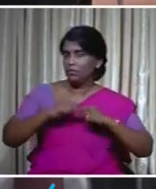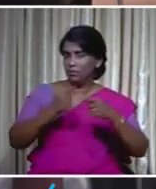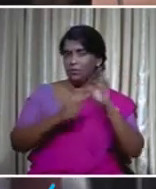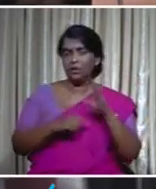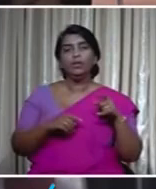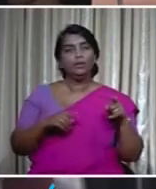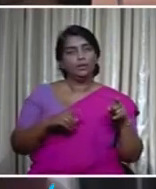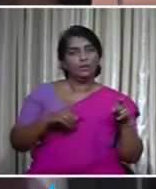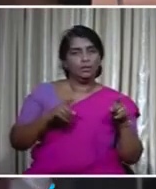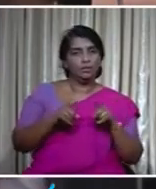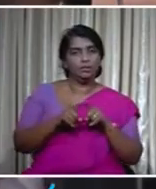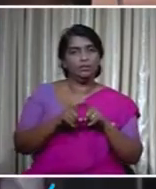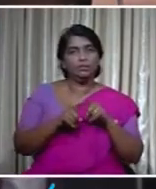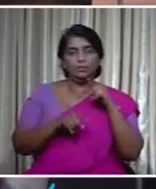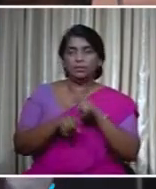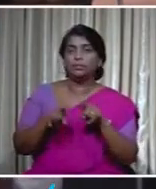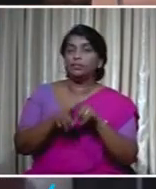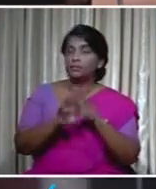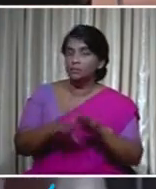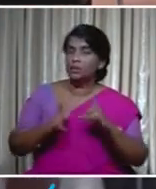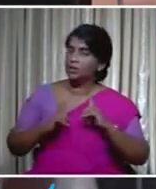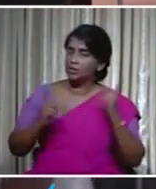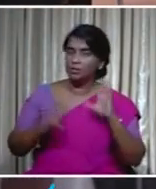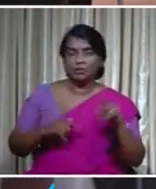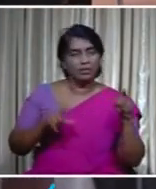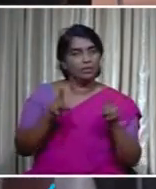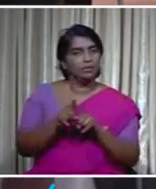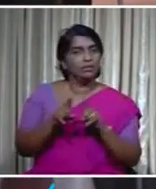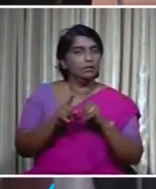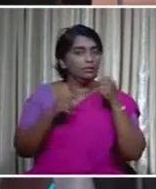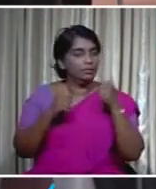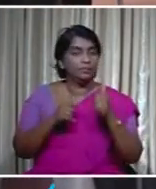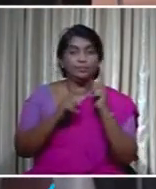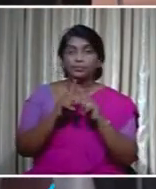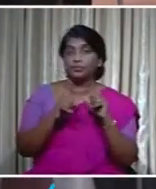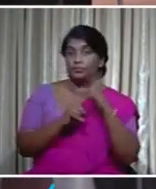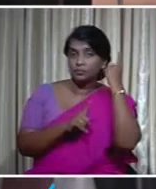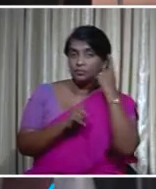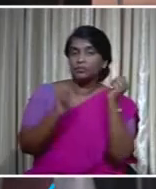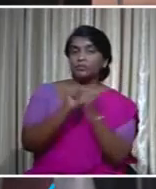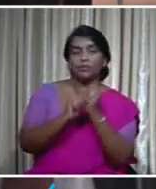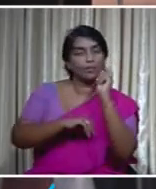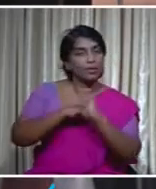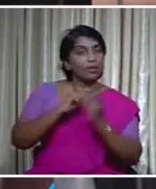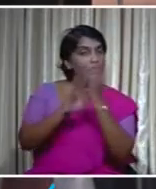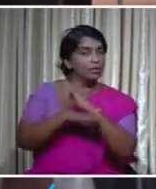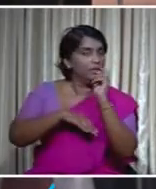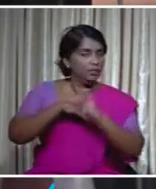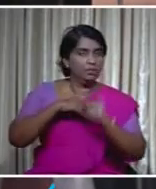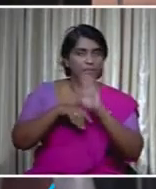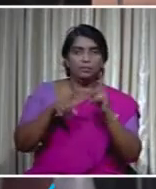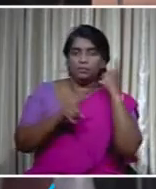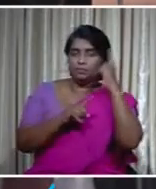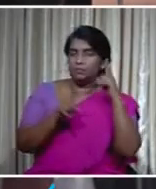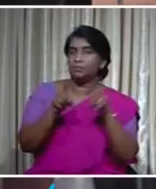அதில் இருக்கிறவர்கள் உயிரோடு இருக்கிறார்கள். அந்த திட்டத்தை வகுத்தவர்கள் நல்ல கல்விமான்கள் தான் அதனை செய்தார்கள். இன்றும் அவர்கள் கொழும்பில் இருக்கிறார்கள், யாழ்ப்பாணத்தில் இருக்கிறார்கள், பழைய